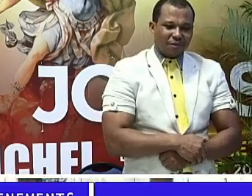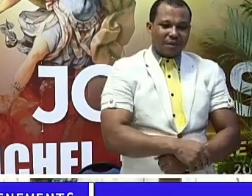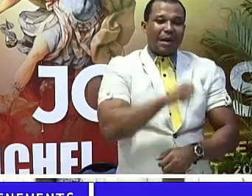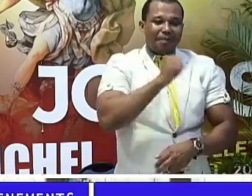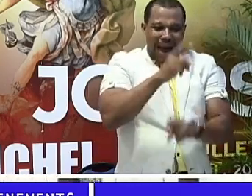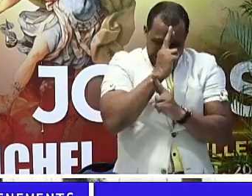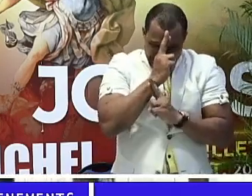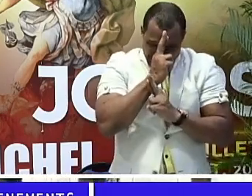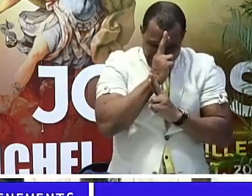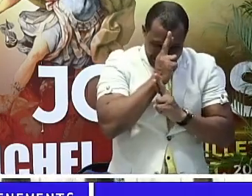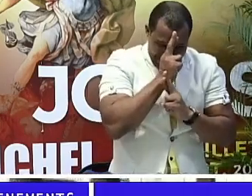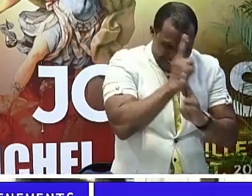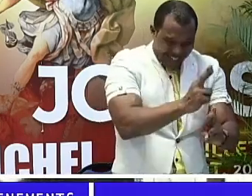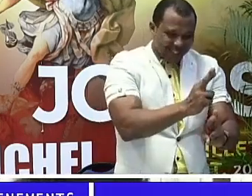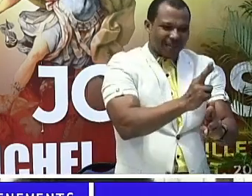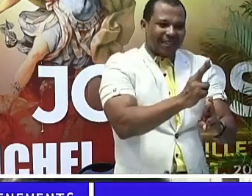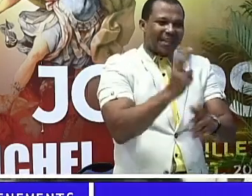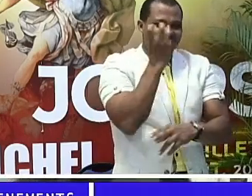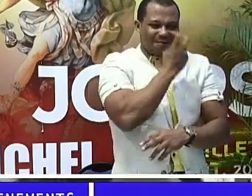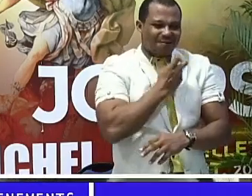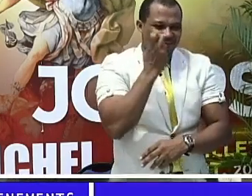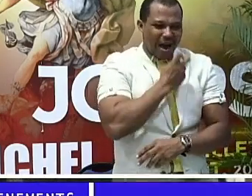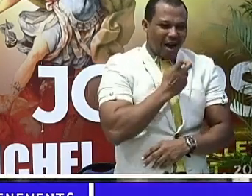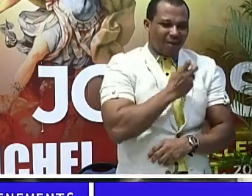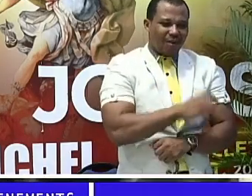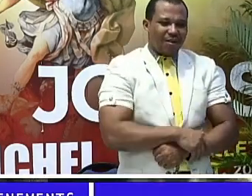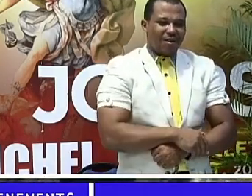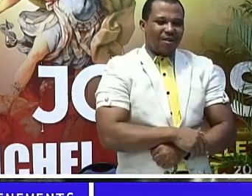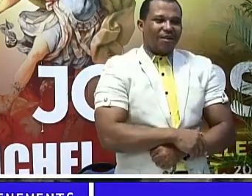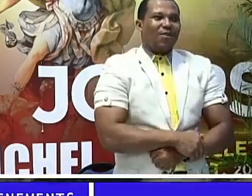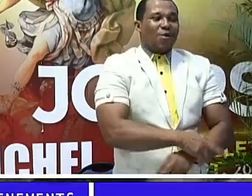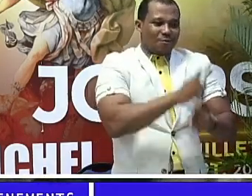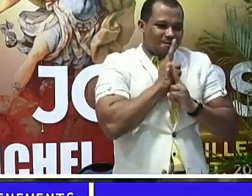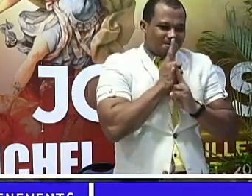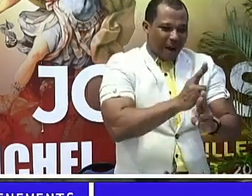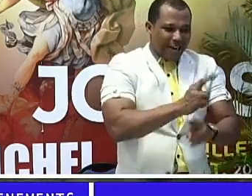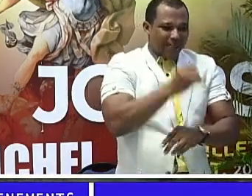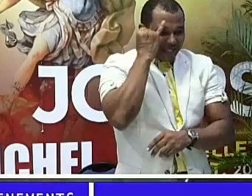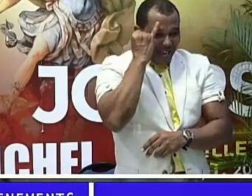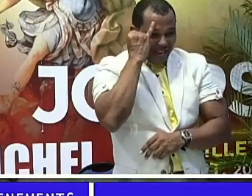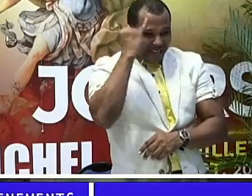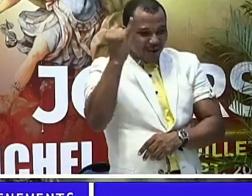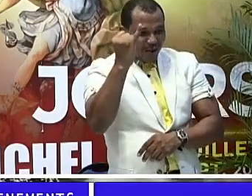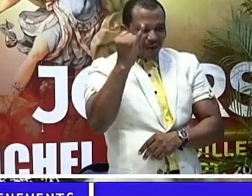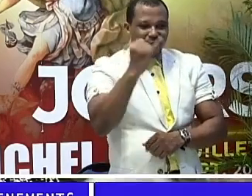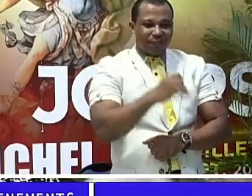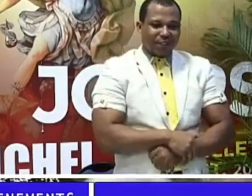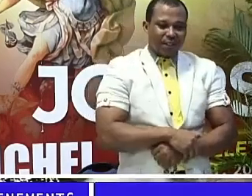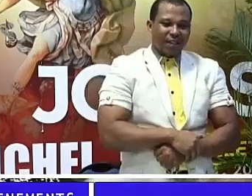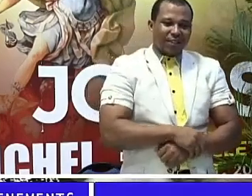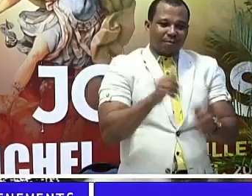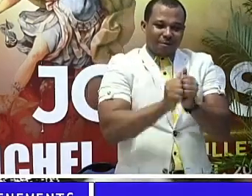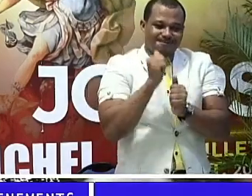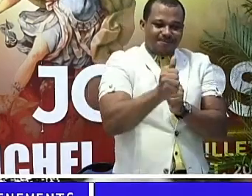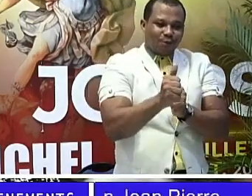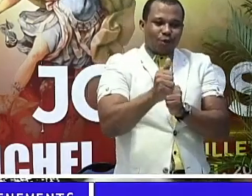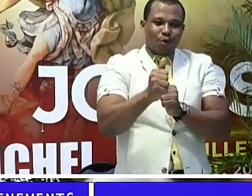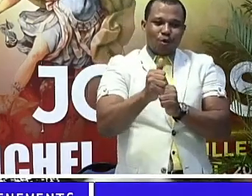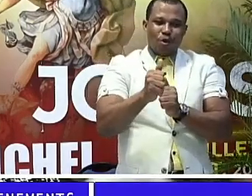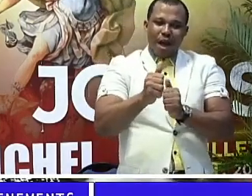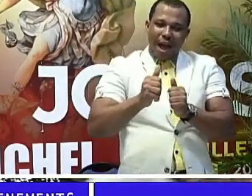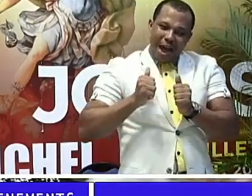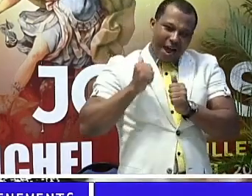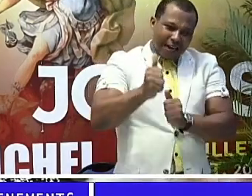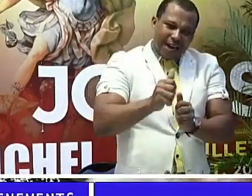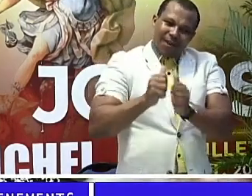de idéologie. Yo ba ki fondamental dans la vie. Si m'pran ou, meto devant, m'dou en aller. Dans la direction de